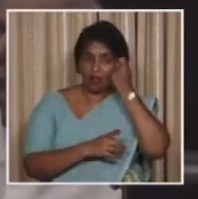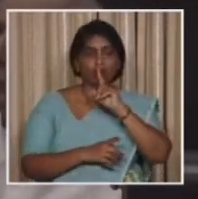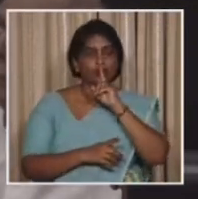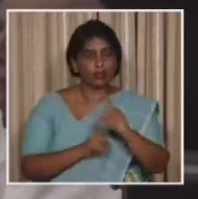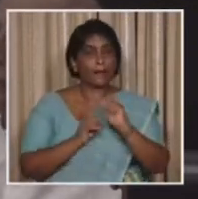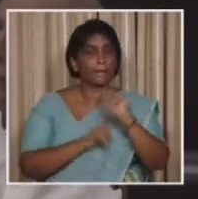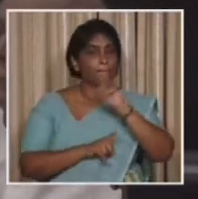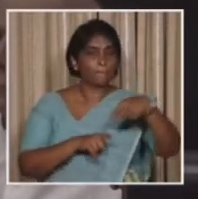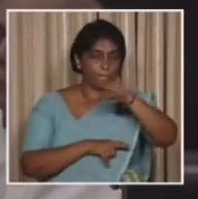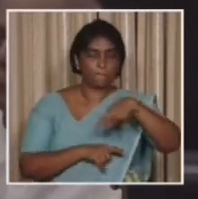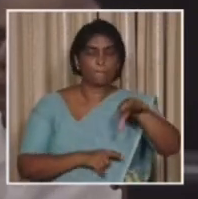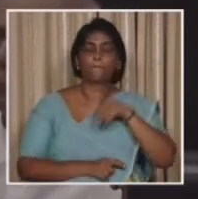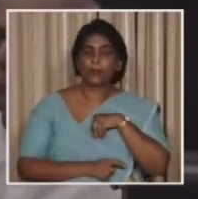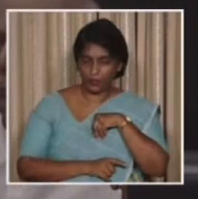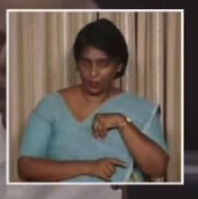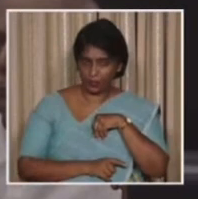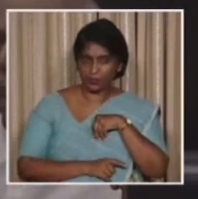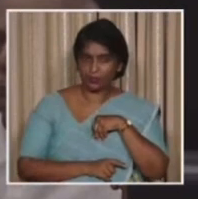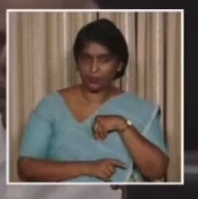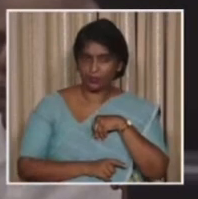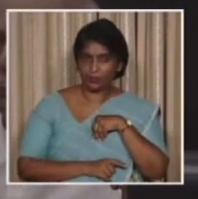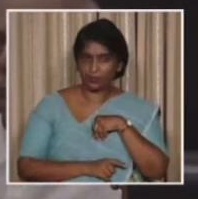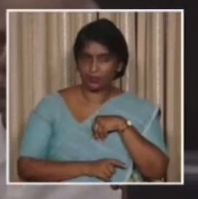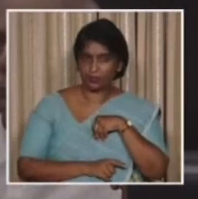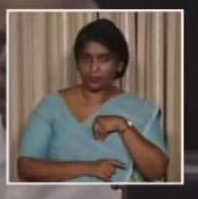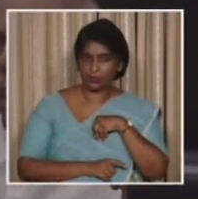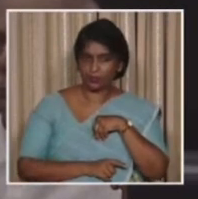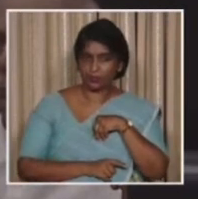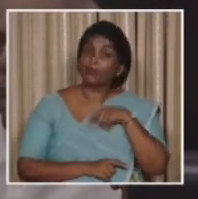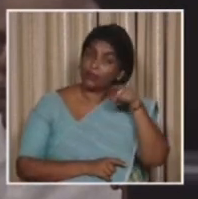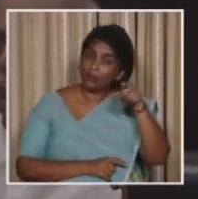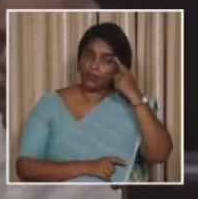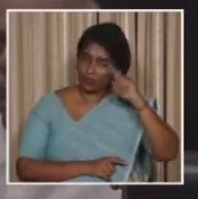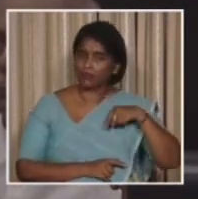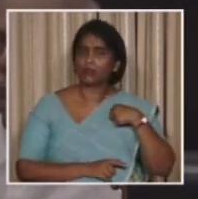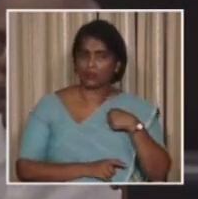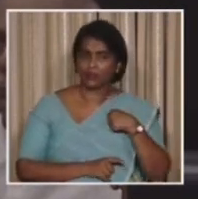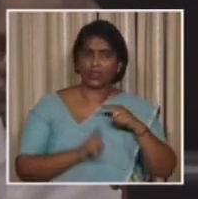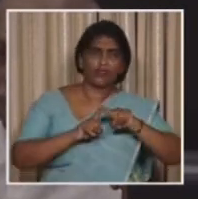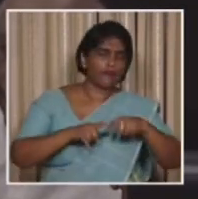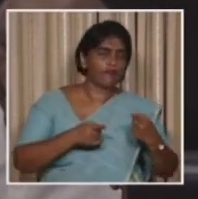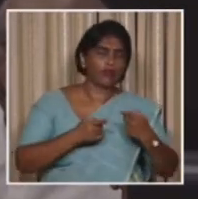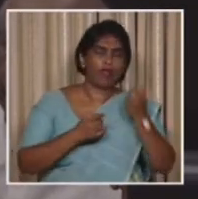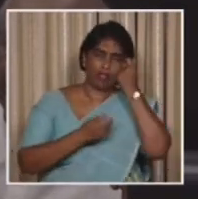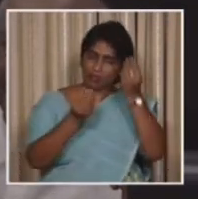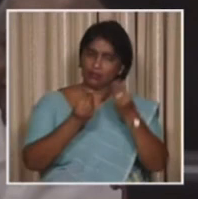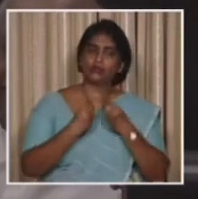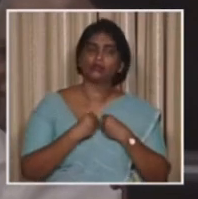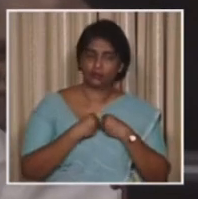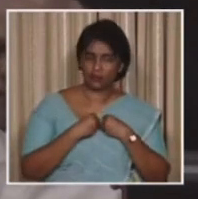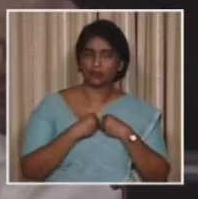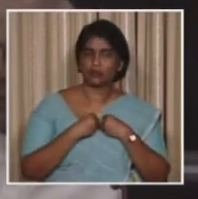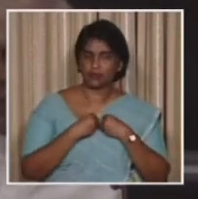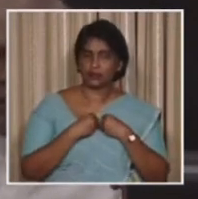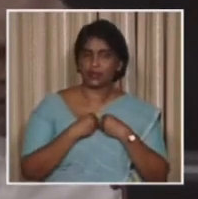මේ සභාව එක පිළිගන්න කියලා. ඒක තමන්ට තීන්දුව කරන්නේ නැත්තම් වෙන විකල්පයක් අපිට දෙන්න. ඒත් මේ සභාවේ